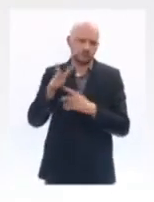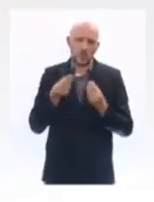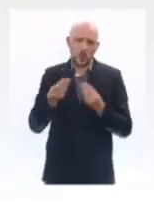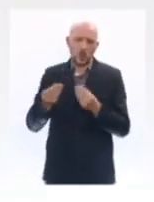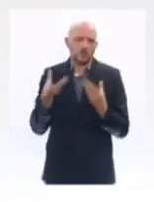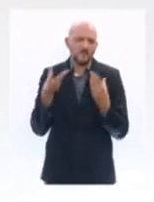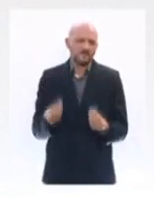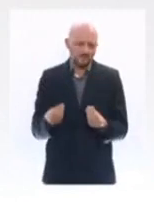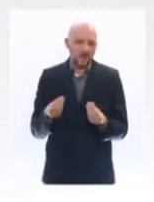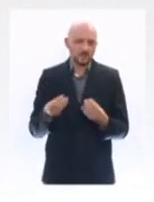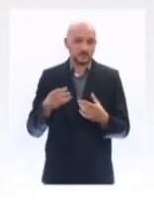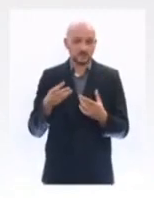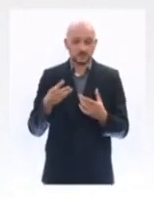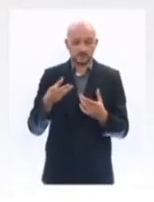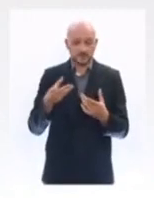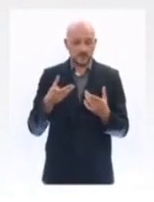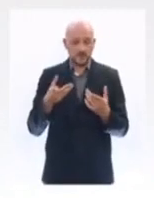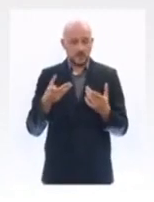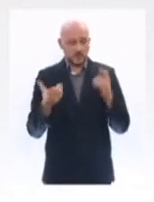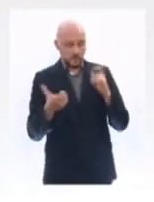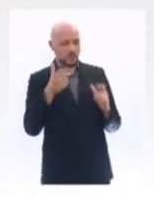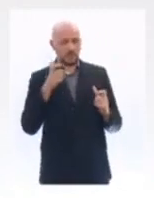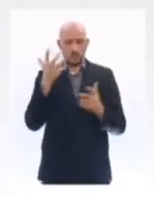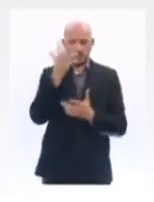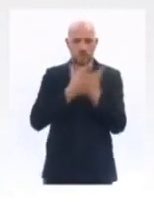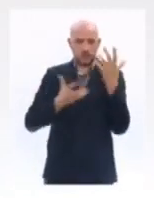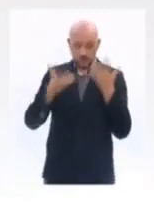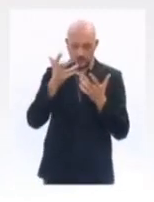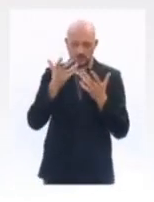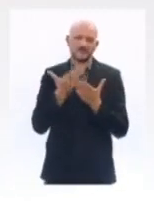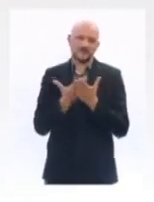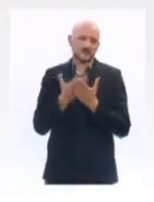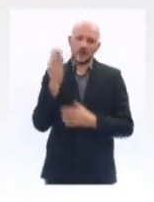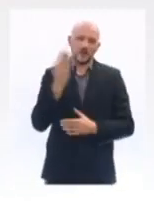jours. Dès aujourd'hui, j'ai décidé de rétablir